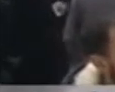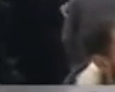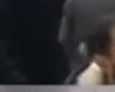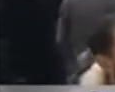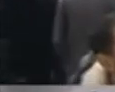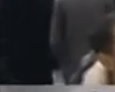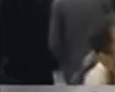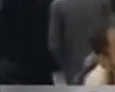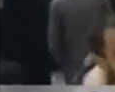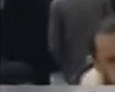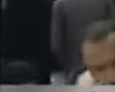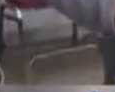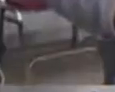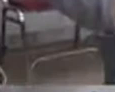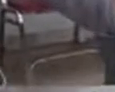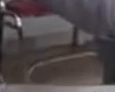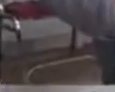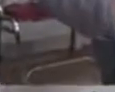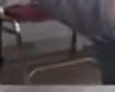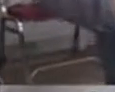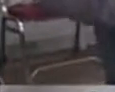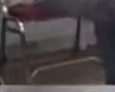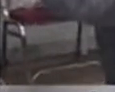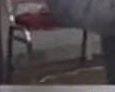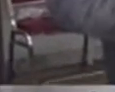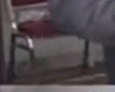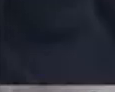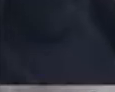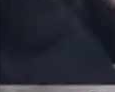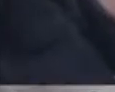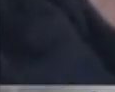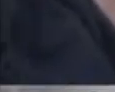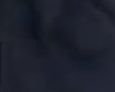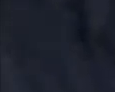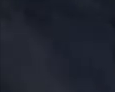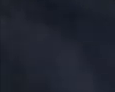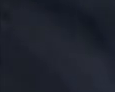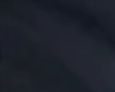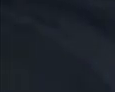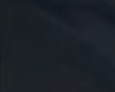تواصل توزيع مساعدة حملة عيد الفطر للاجئين السوريين في الأردن.